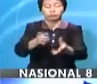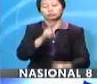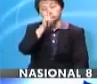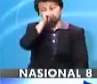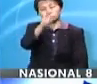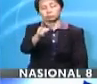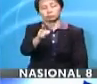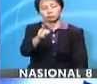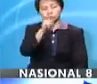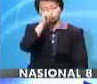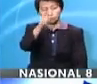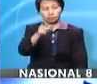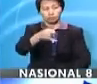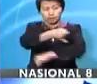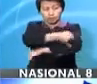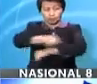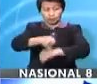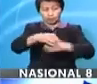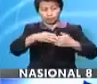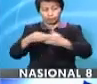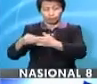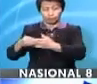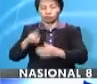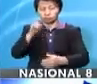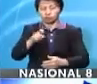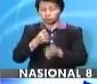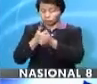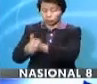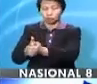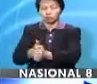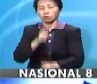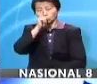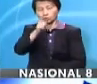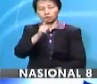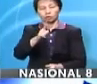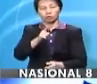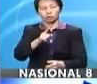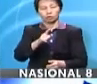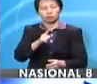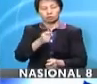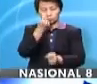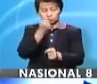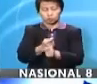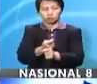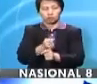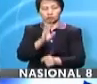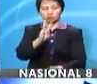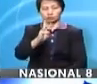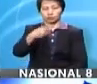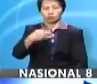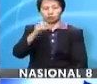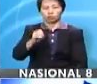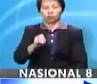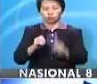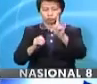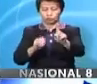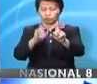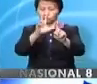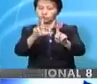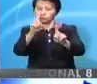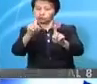sememangnya garis panduan memastikan supaya yang ditetapkan oleh WHO